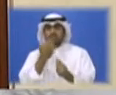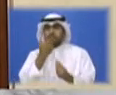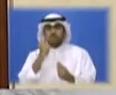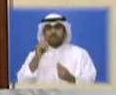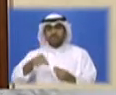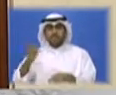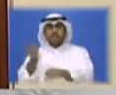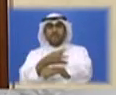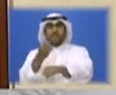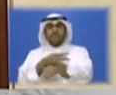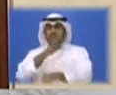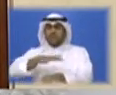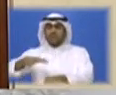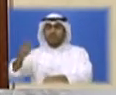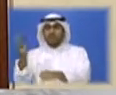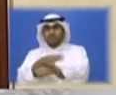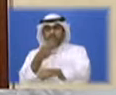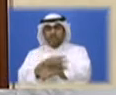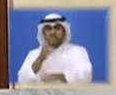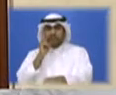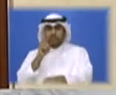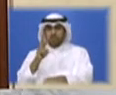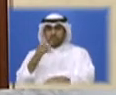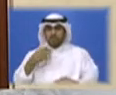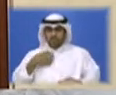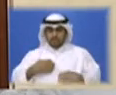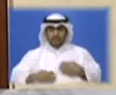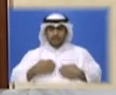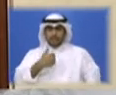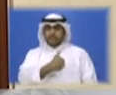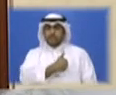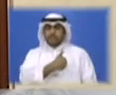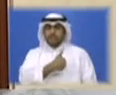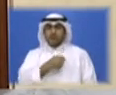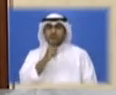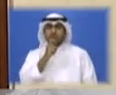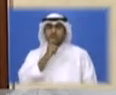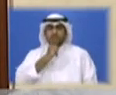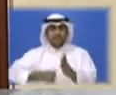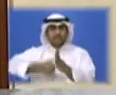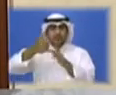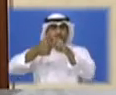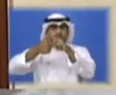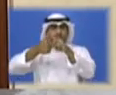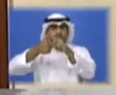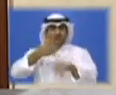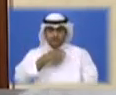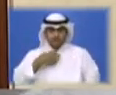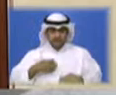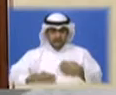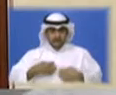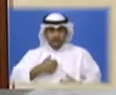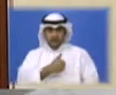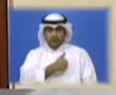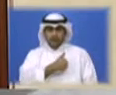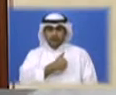هذه الأمور لما تأكدينها في الشخص، صدقيني هذه كل الأمور راح تتلافى. وتشغلين الشاب، اشغلوه